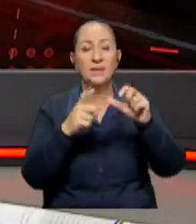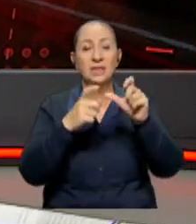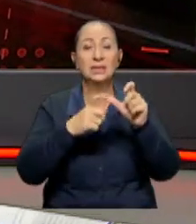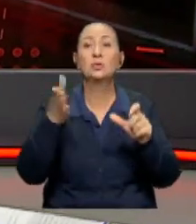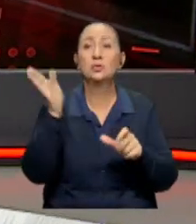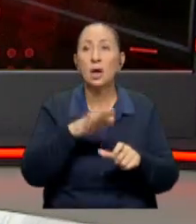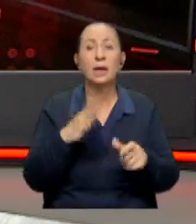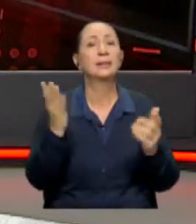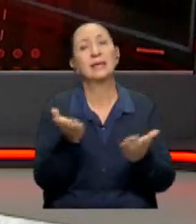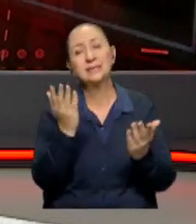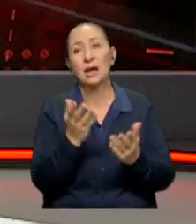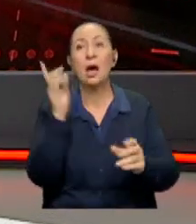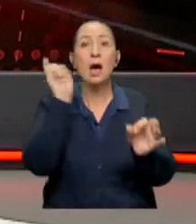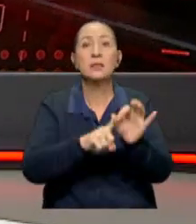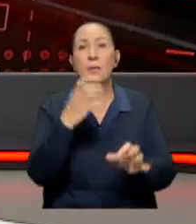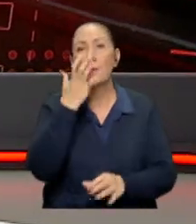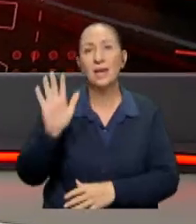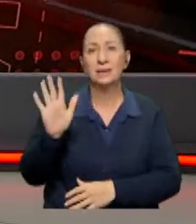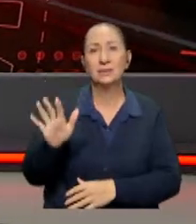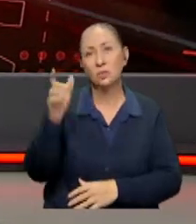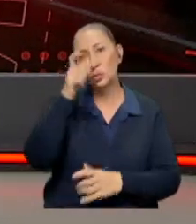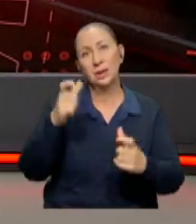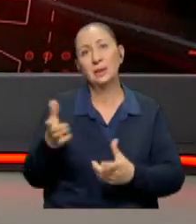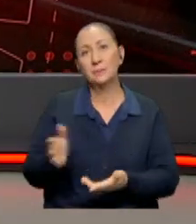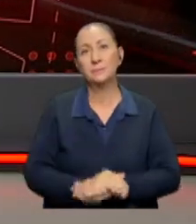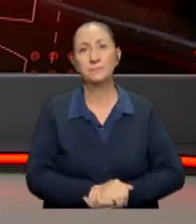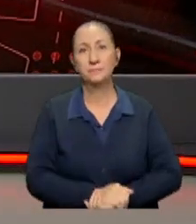KPSS'den sonra işte neyse atanmayı beklesin bu ülkede.